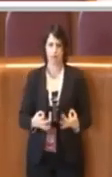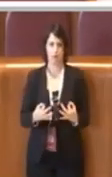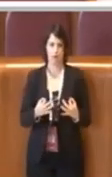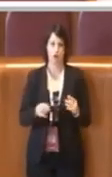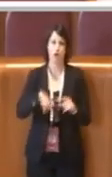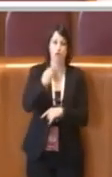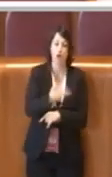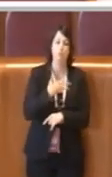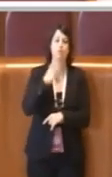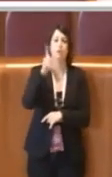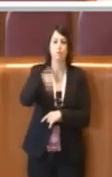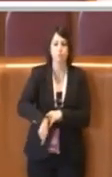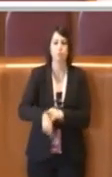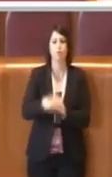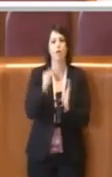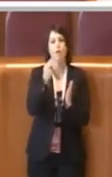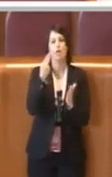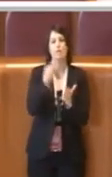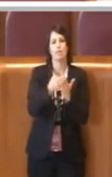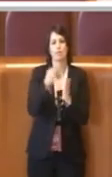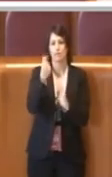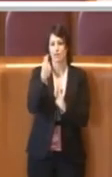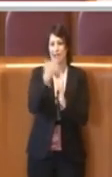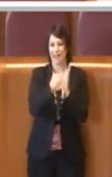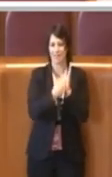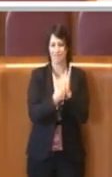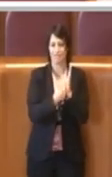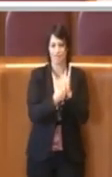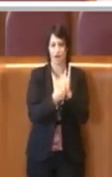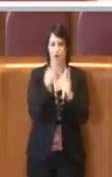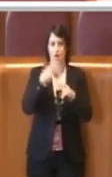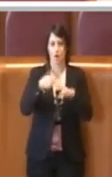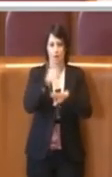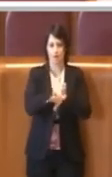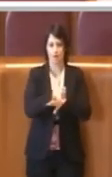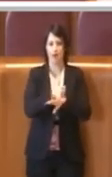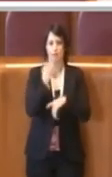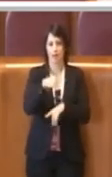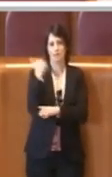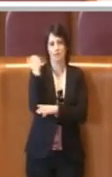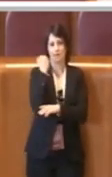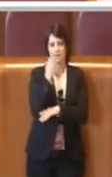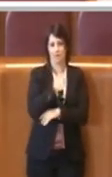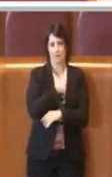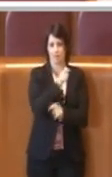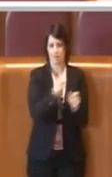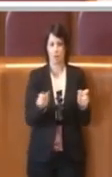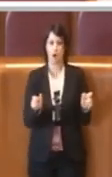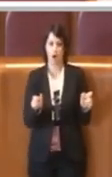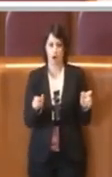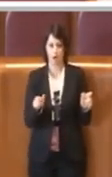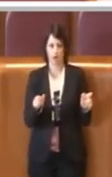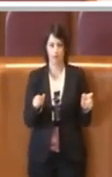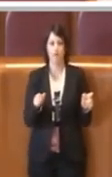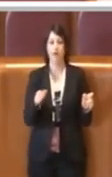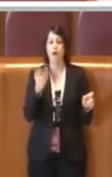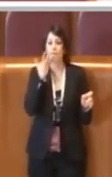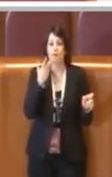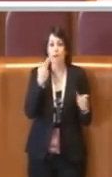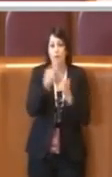di roma capitale le domande a servizi individuale e sancire ufficialmente questa nuova tariffa